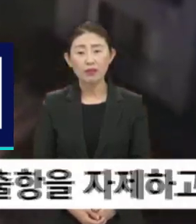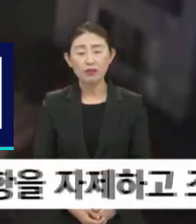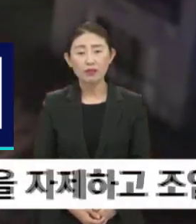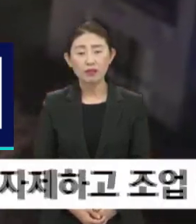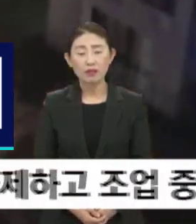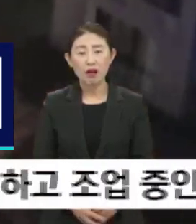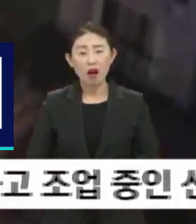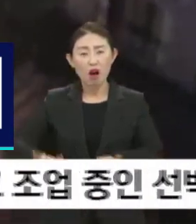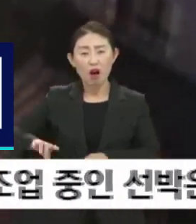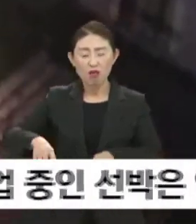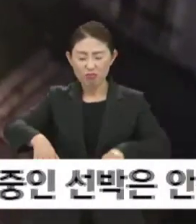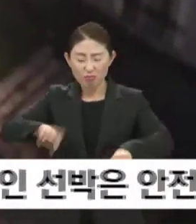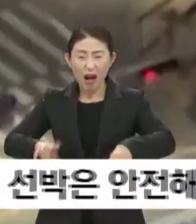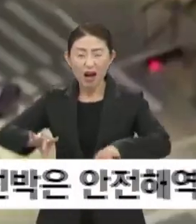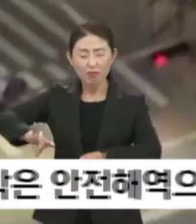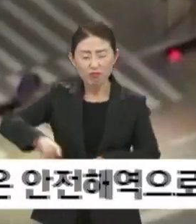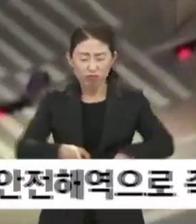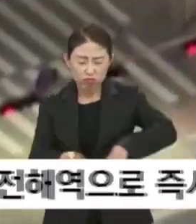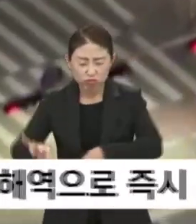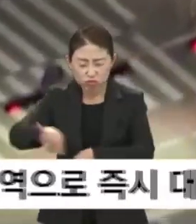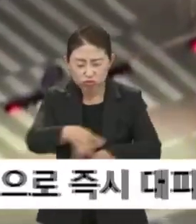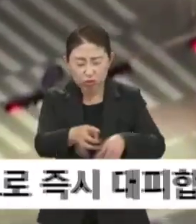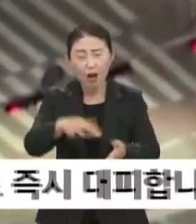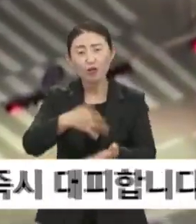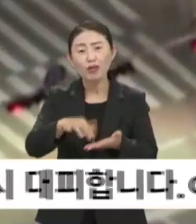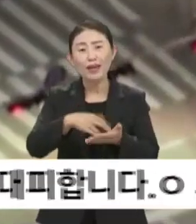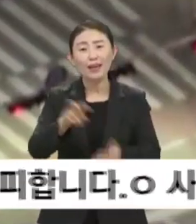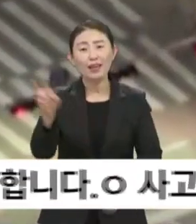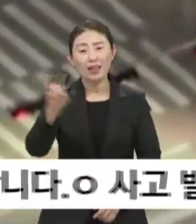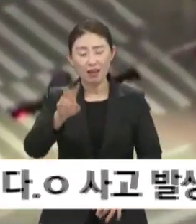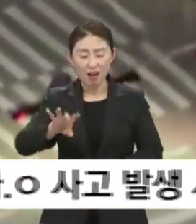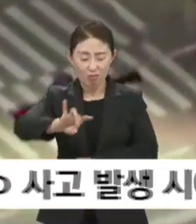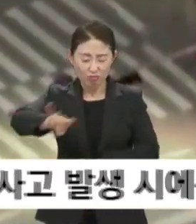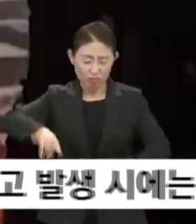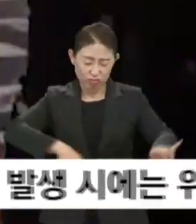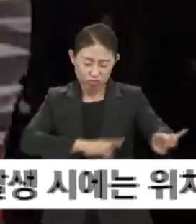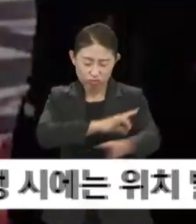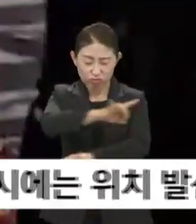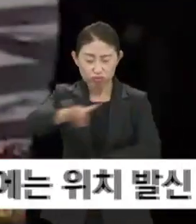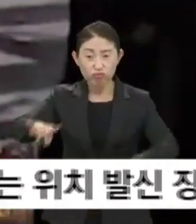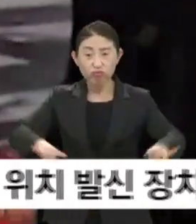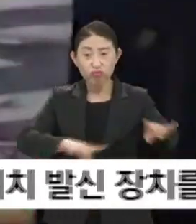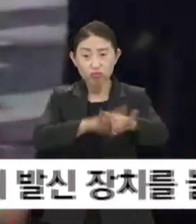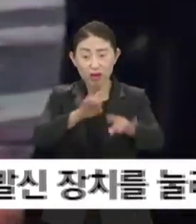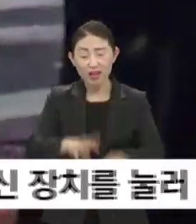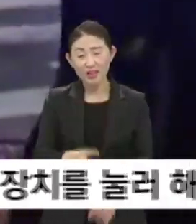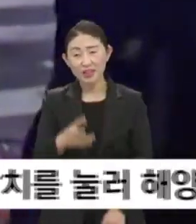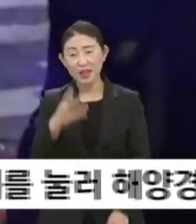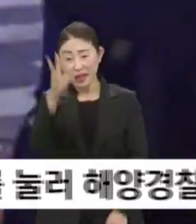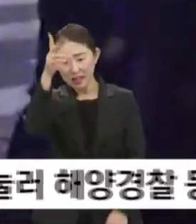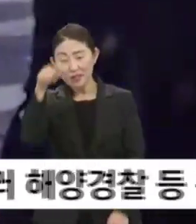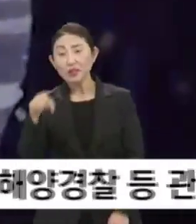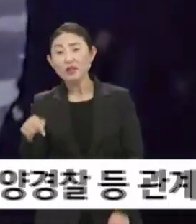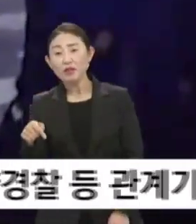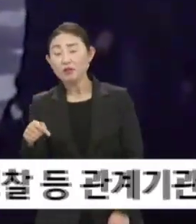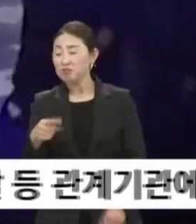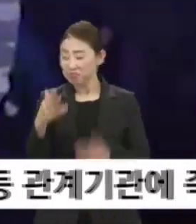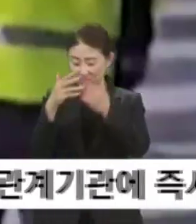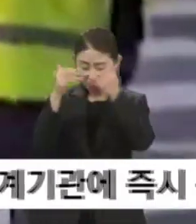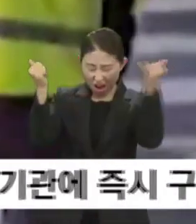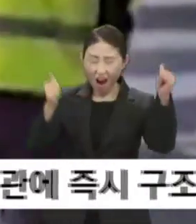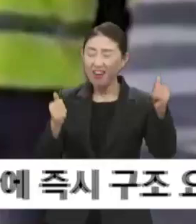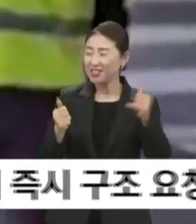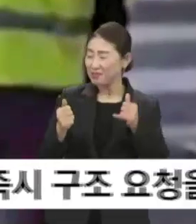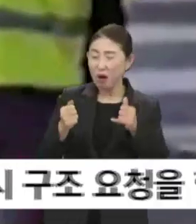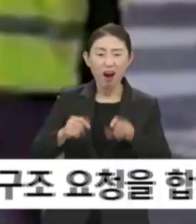오토바이 20여 대가 굉음을 내며 사거리 한복판을 빙글빙글 돕니다. 바로 앞에 경찰관들이 있지만 아랑곳하지 않는다는